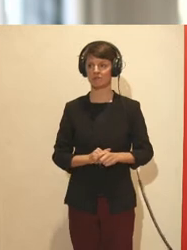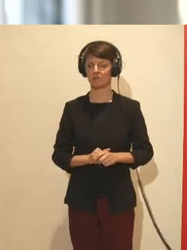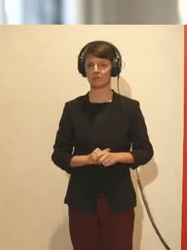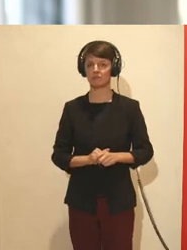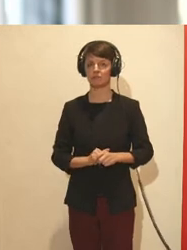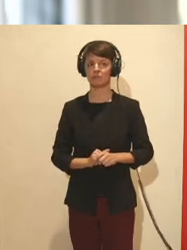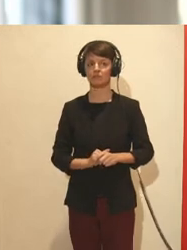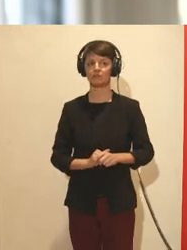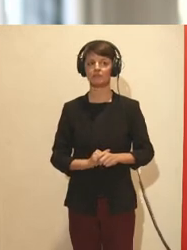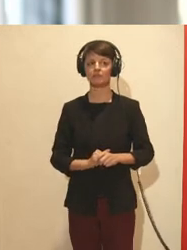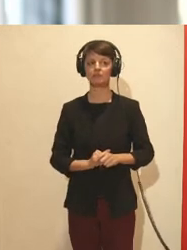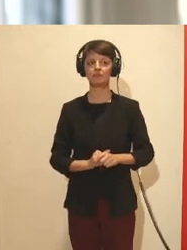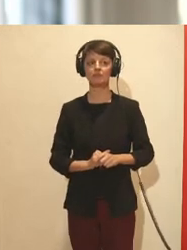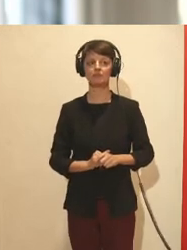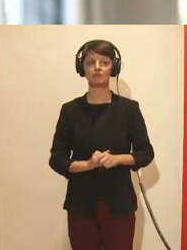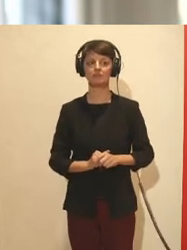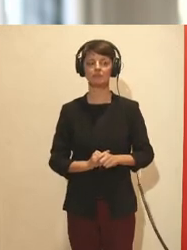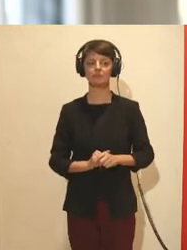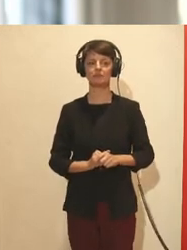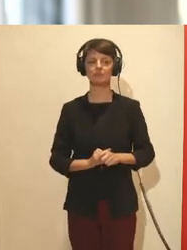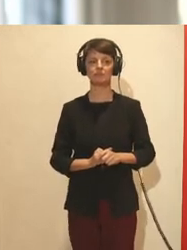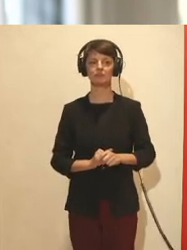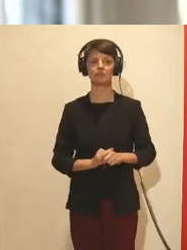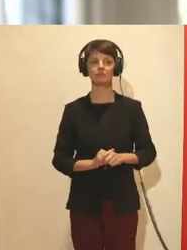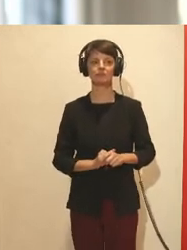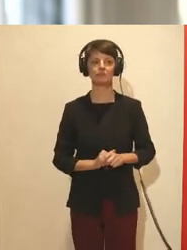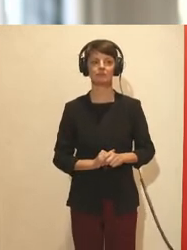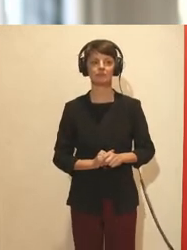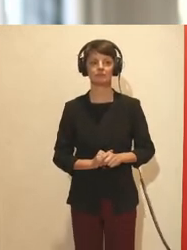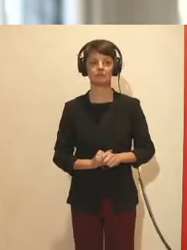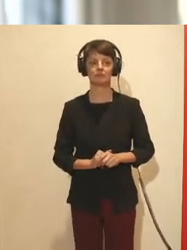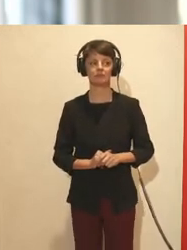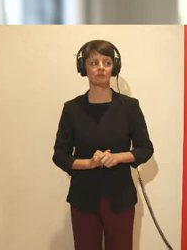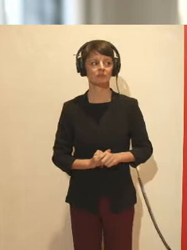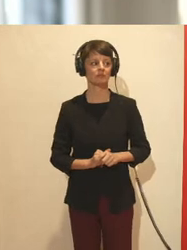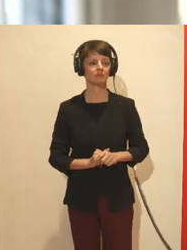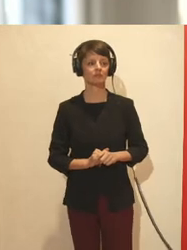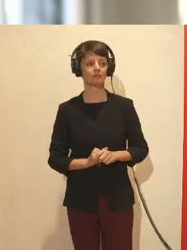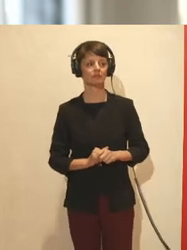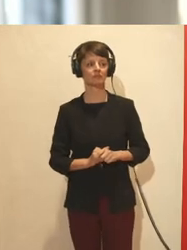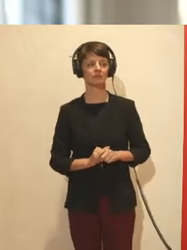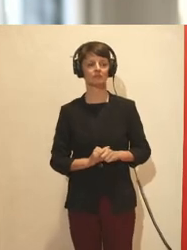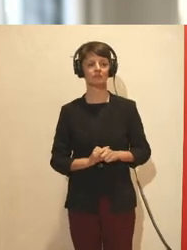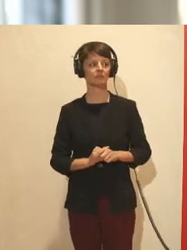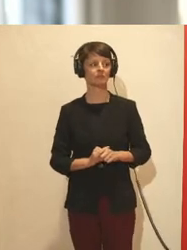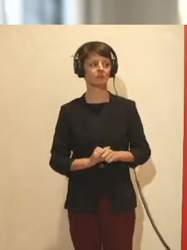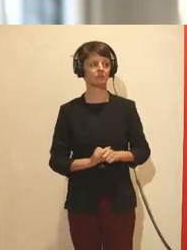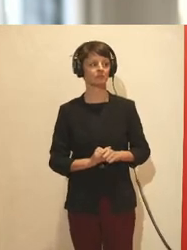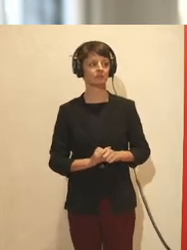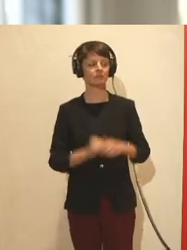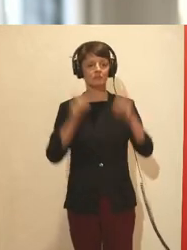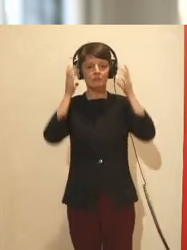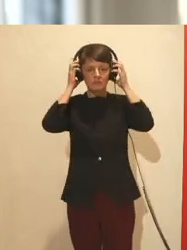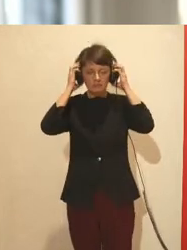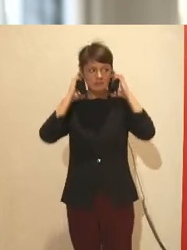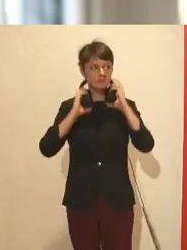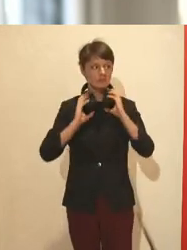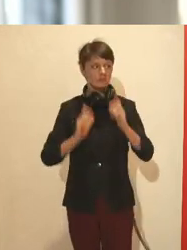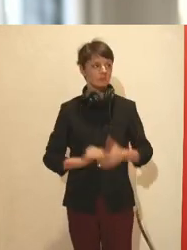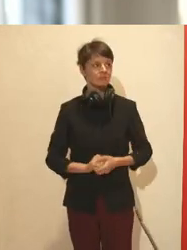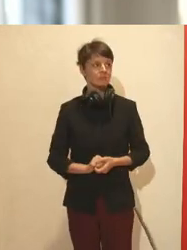sache diesen und die angebot der mainstream teil